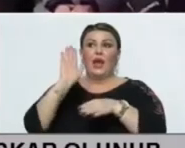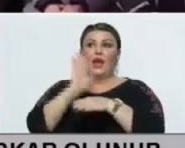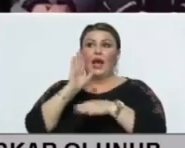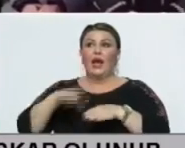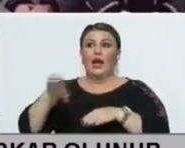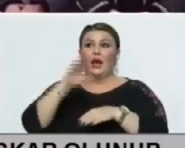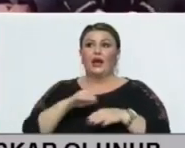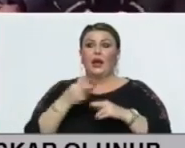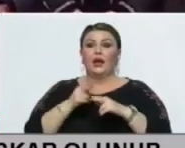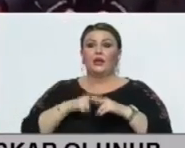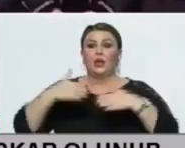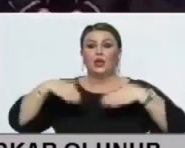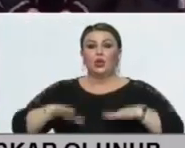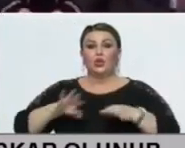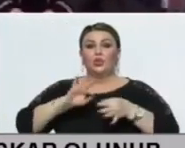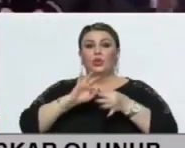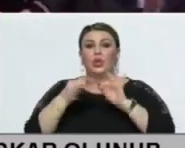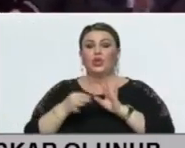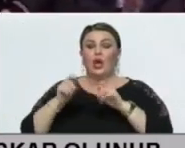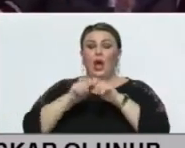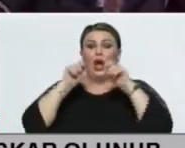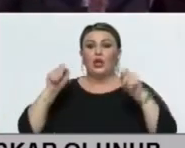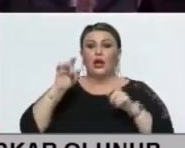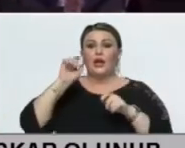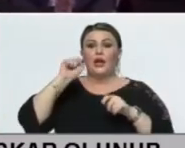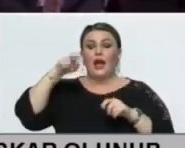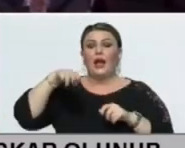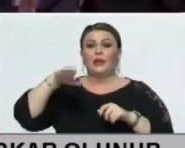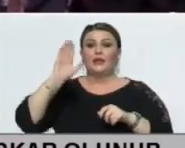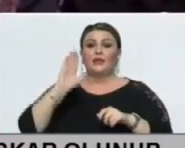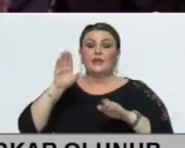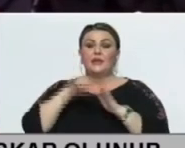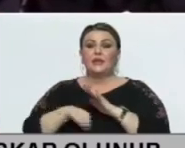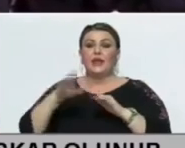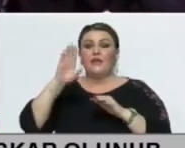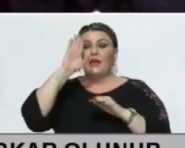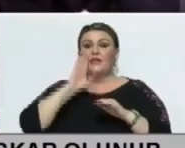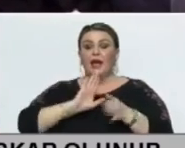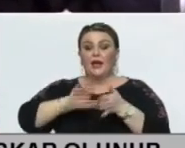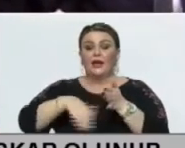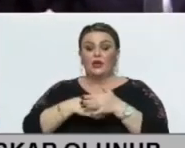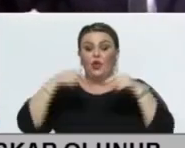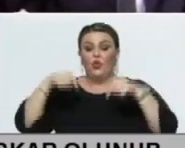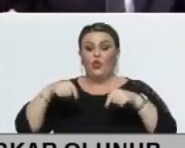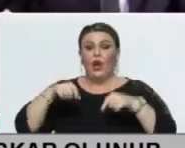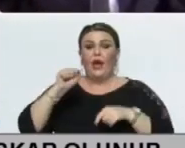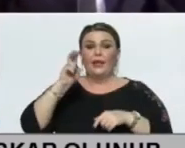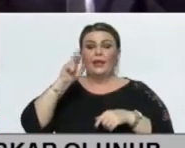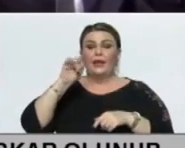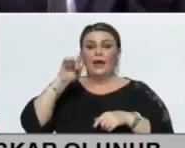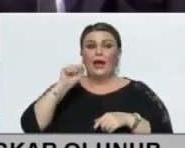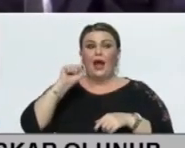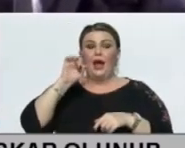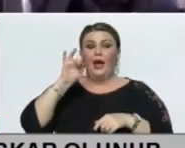barədə yekun nəticələr açıqlanacaq. Realçı bir olaraq səhər saatlarından elə buradayıq, Ankara Arenadayıq